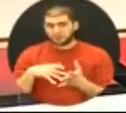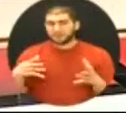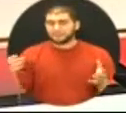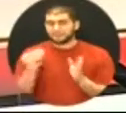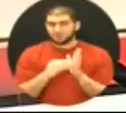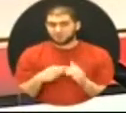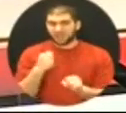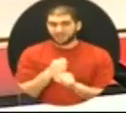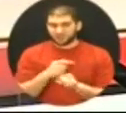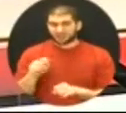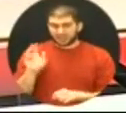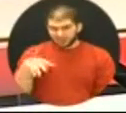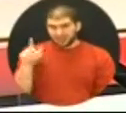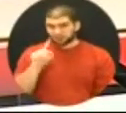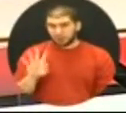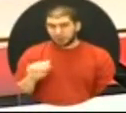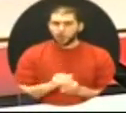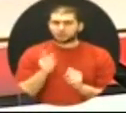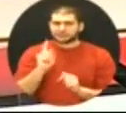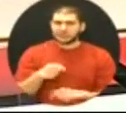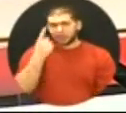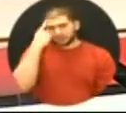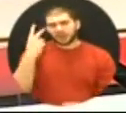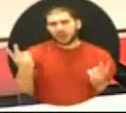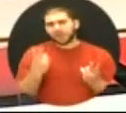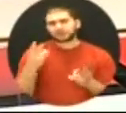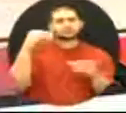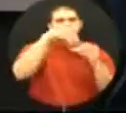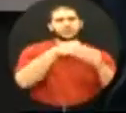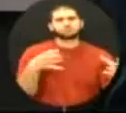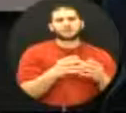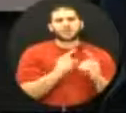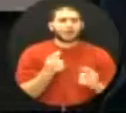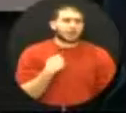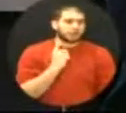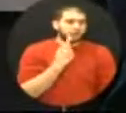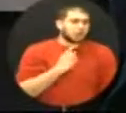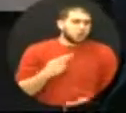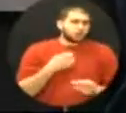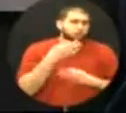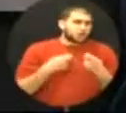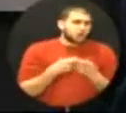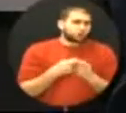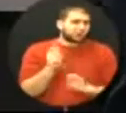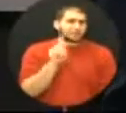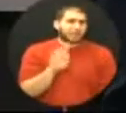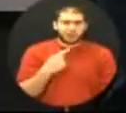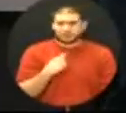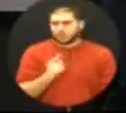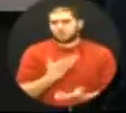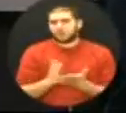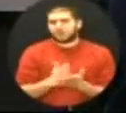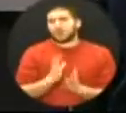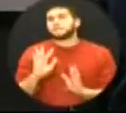לכנסת. גם לזוהיר בהלול, או שהוא צריך לדעת איך לחפש מפלגה אחרת? אני בכלל שואלת את עצמי את השאלה, היא לא קשורה לזוהיר בהלול, עם כל הכבוד, אני לא מחליטה.